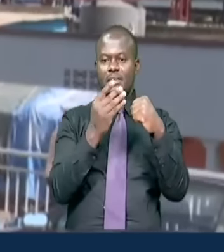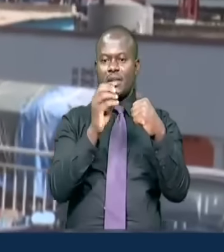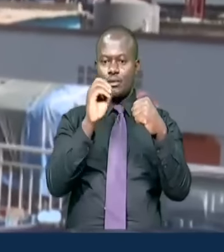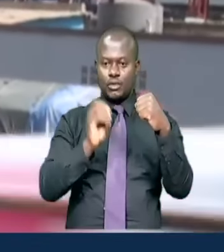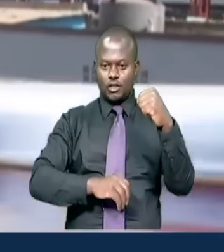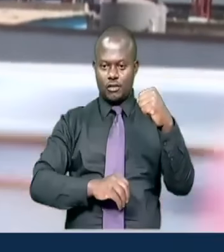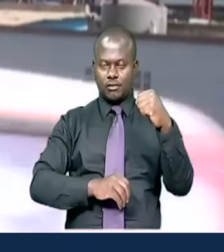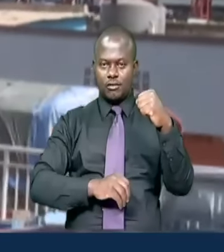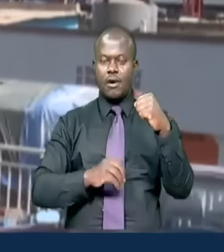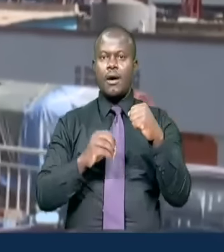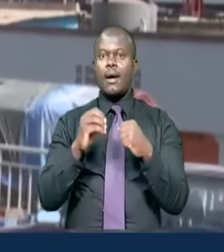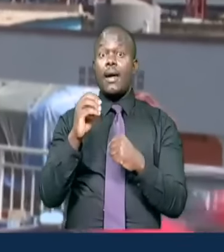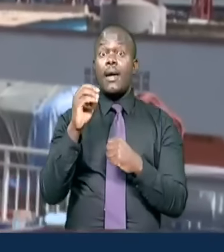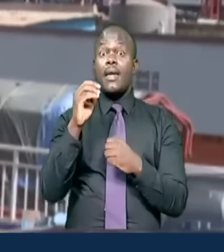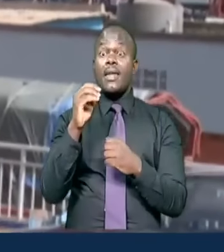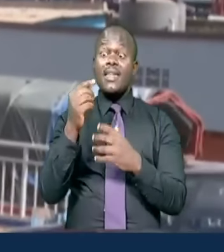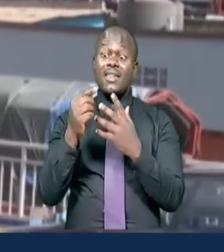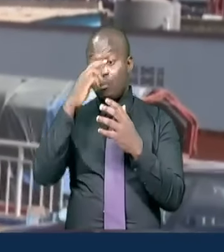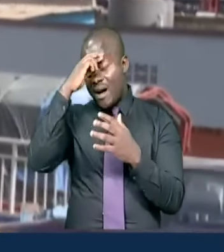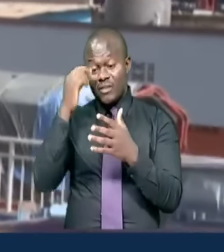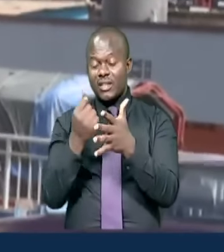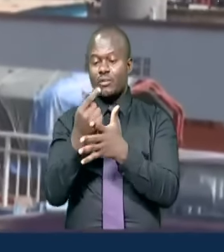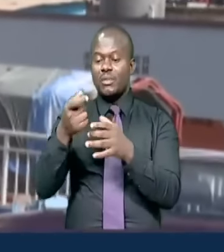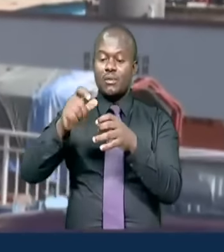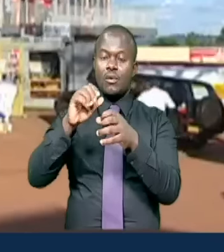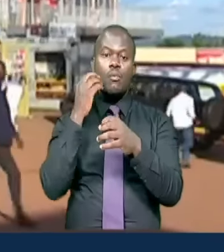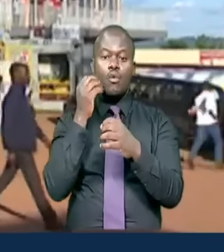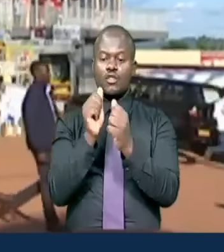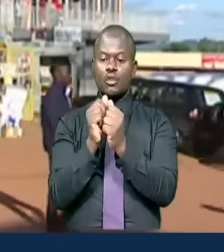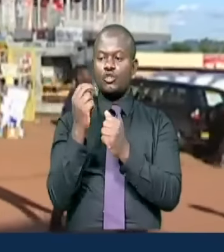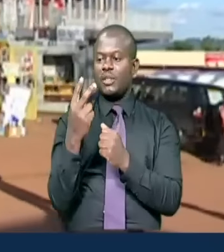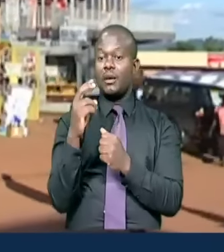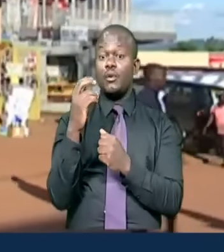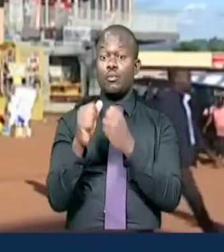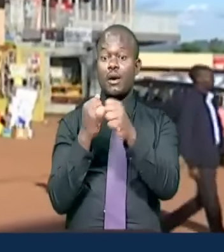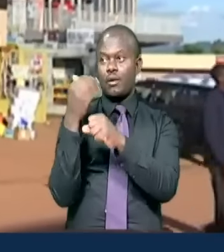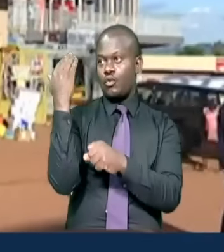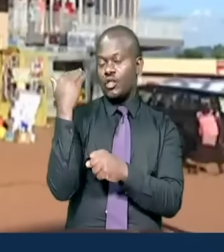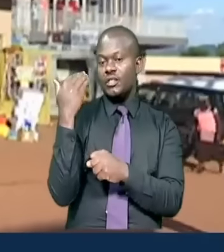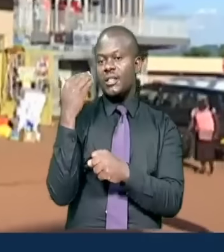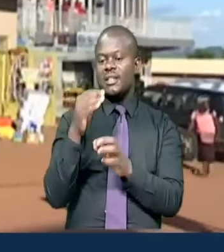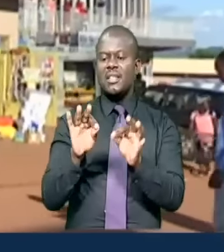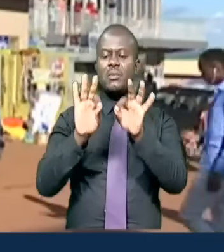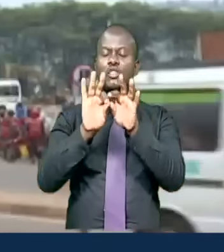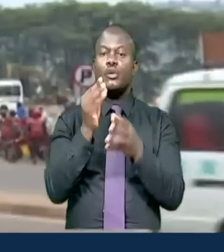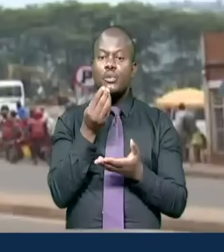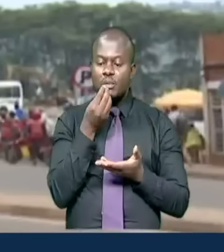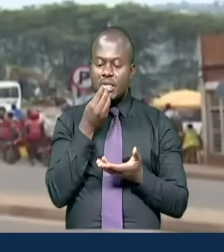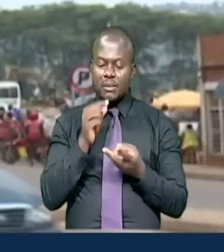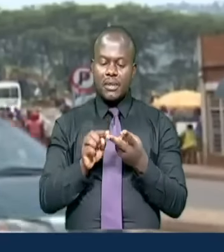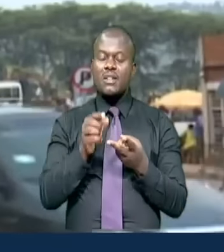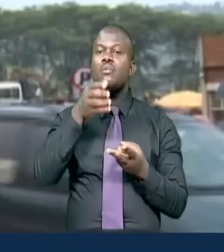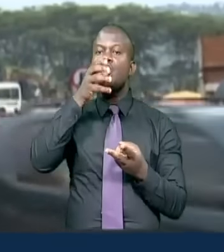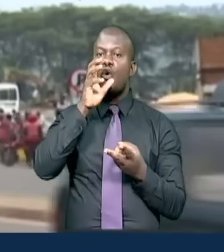9.4%. Bimwe mu byatumye ibiciro byiyongera mu kwezi k'Ukuboza umwaka ushize ni ibiciro by'ibiribwa